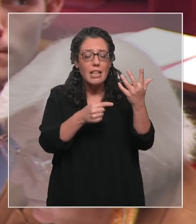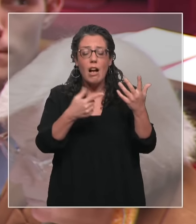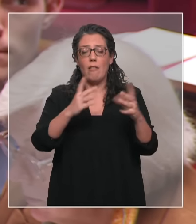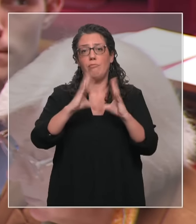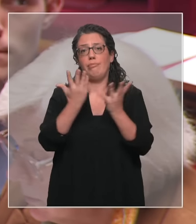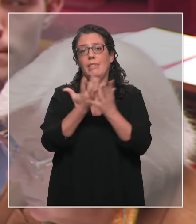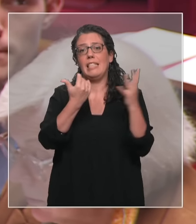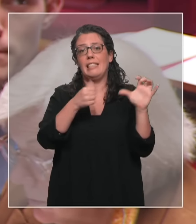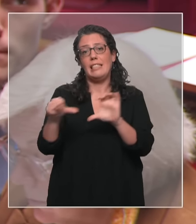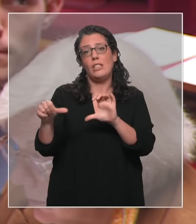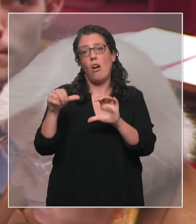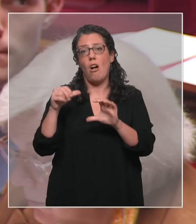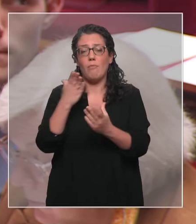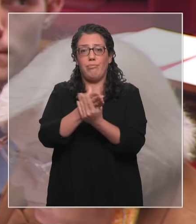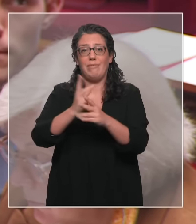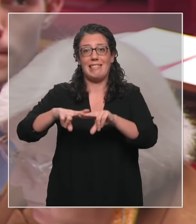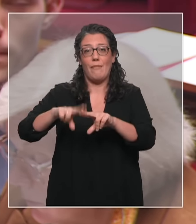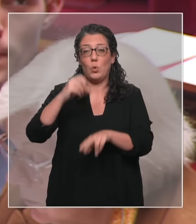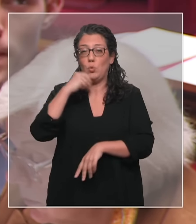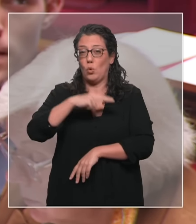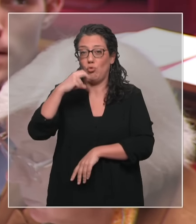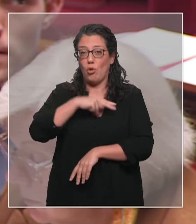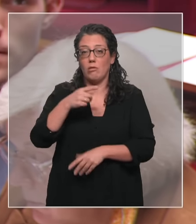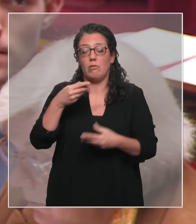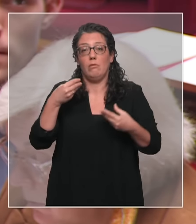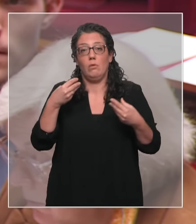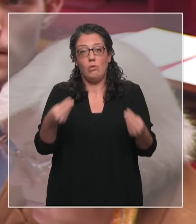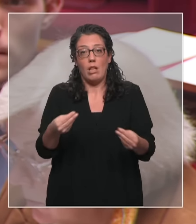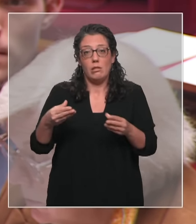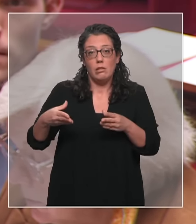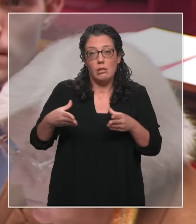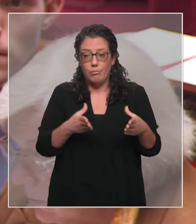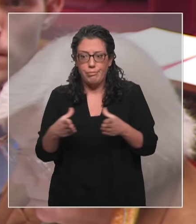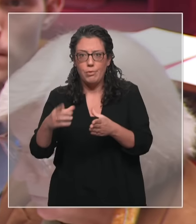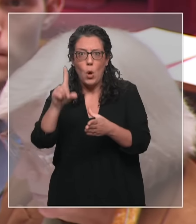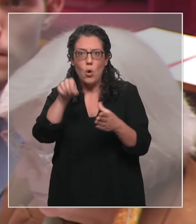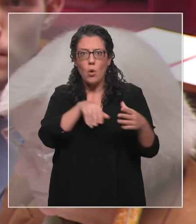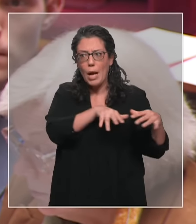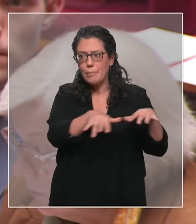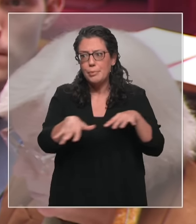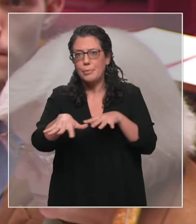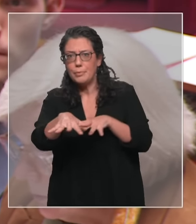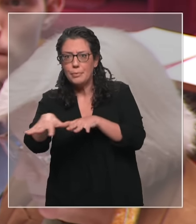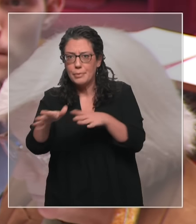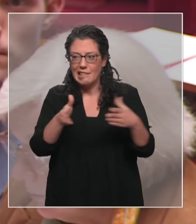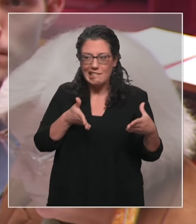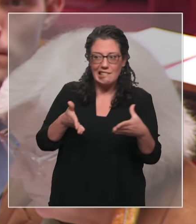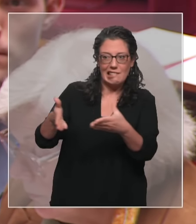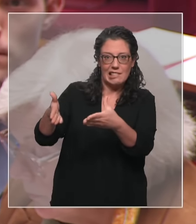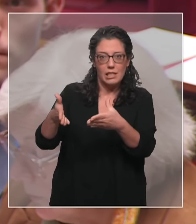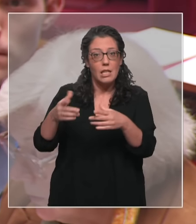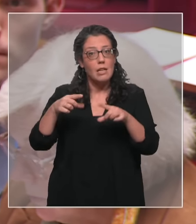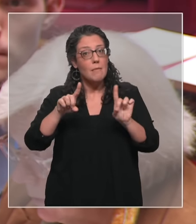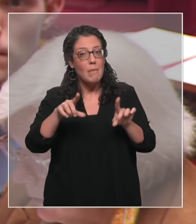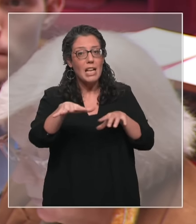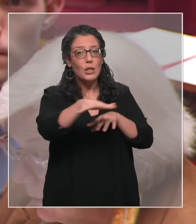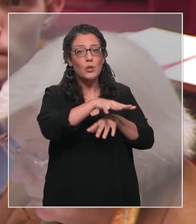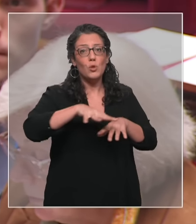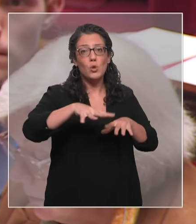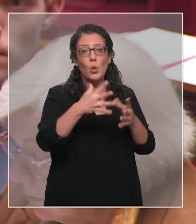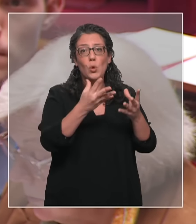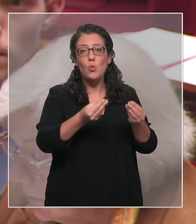600 travaux d'urgence pour faciliter la circulation de l'eau. Mais attention, je le rappelle, les zones humides sont